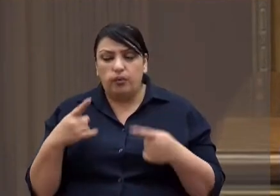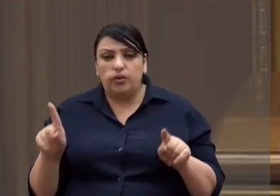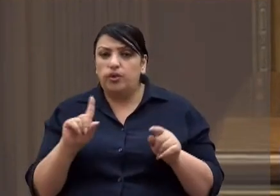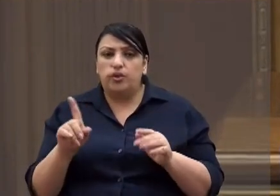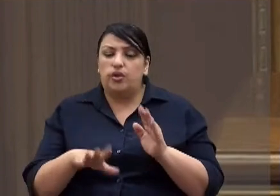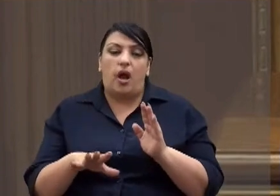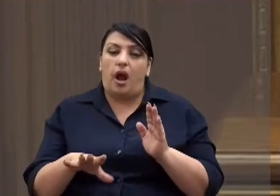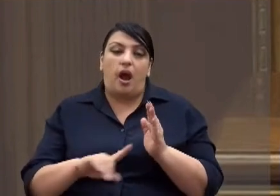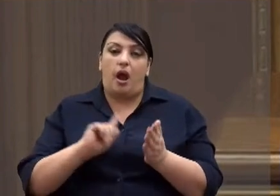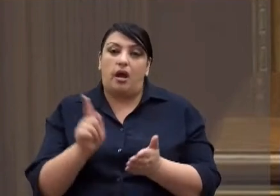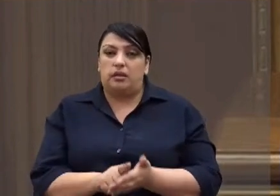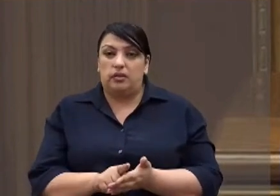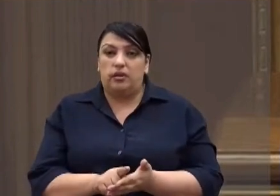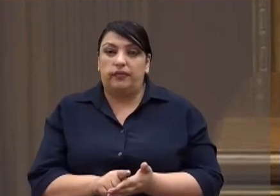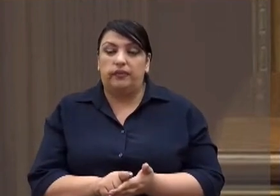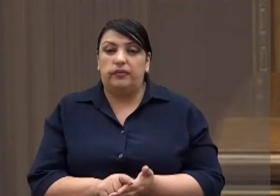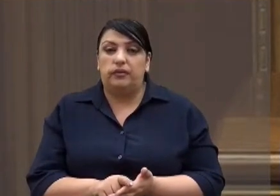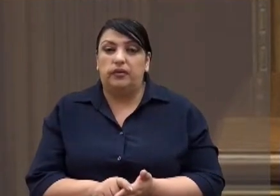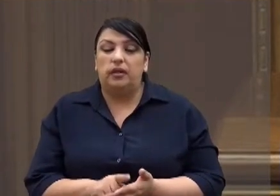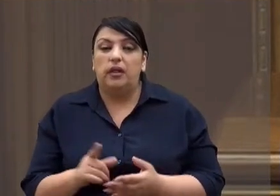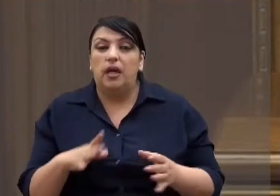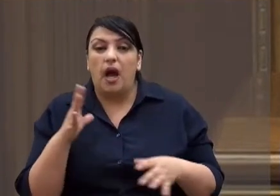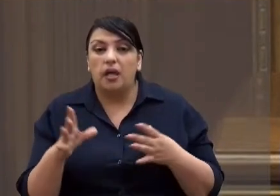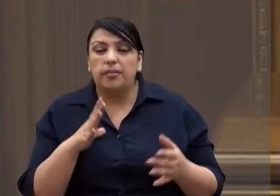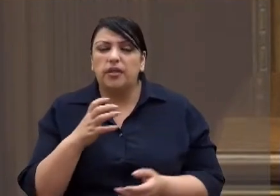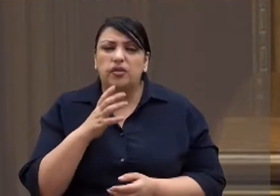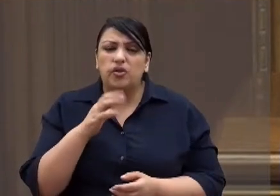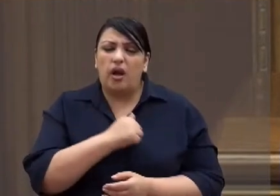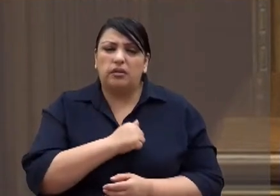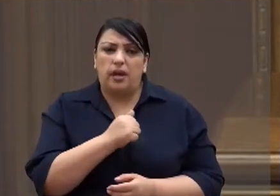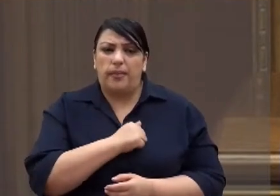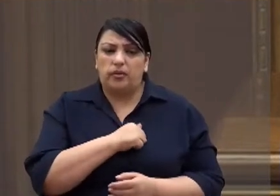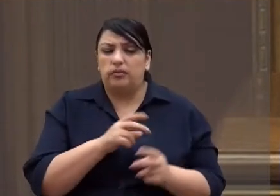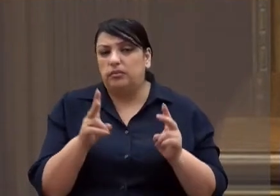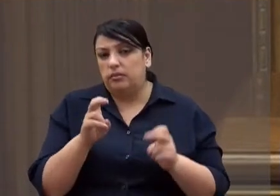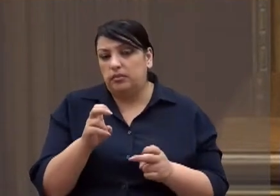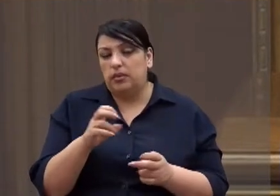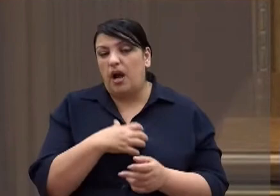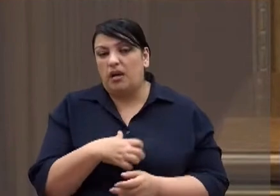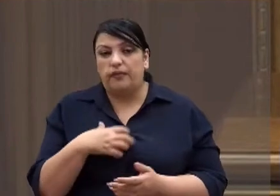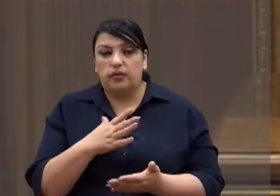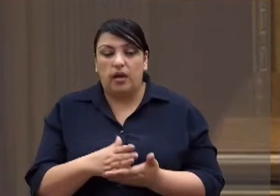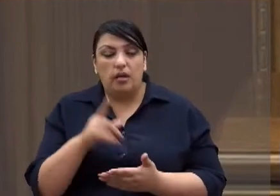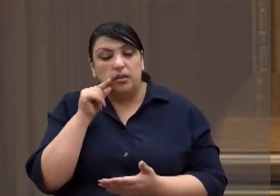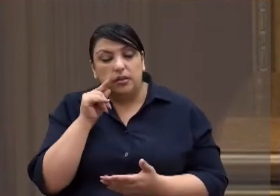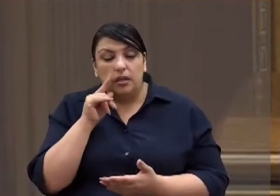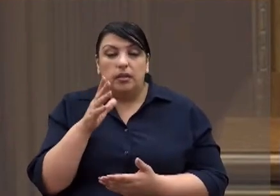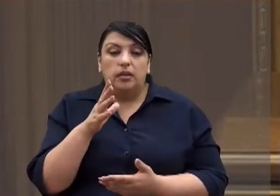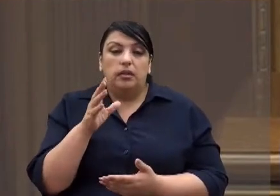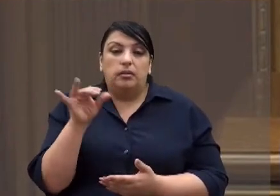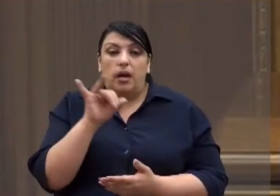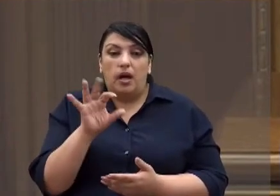է, որ ունի այնքան ռազմավարական կարևորություն Հայաստանի Հանրապետության պատմության